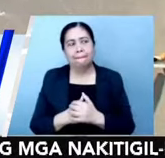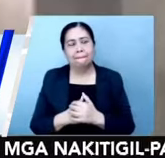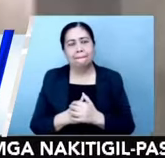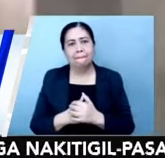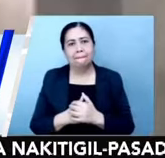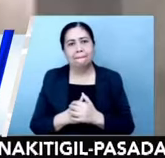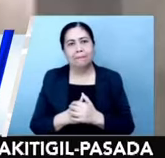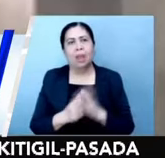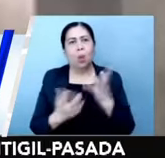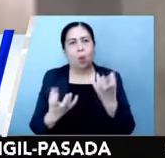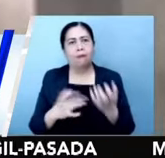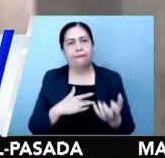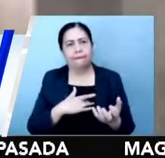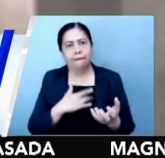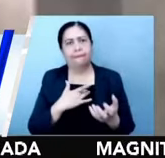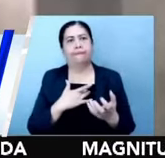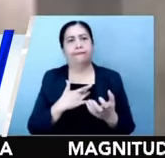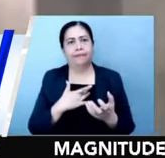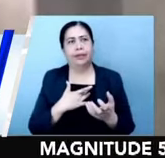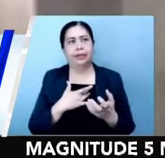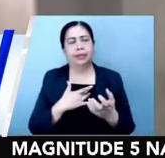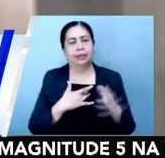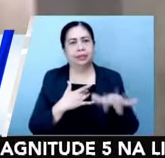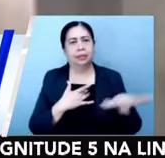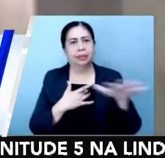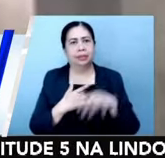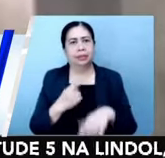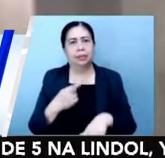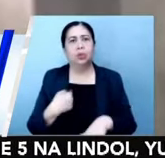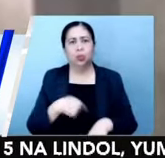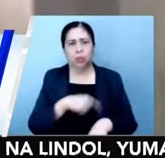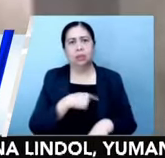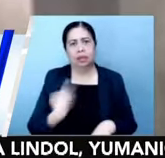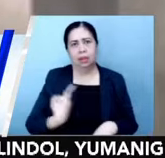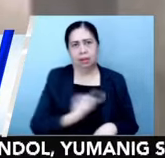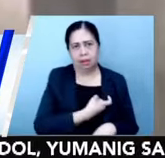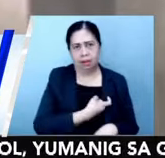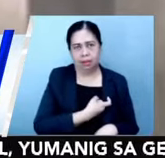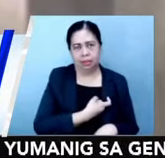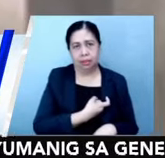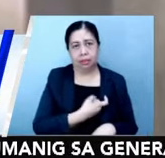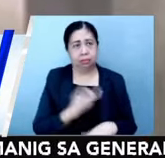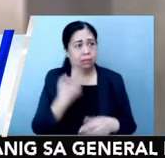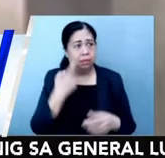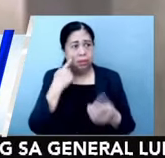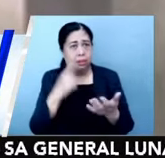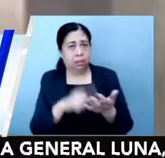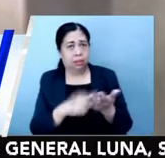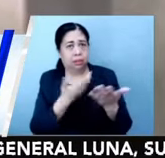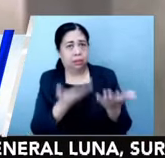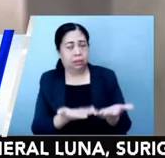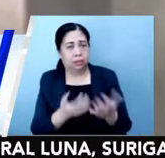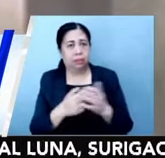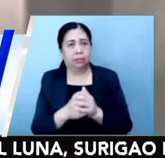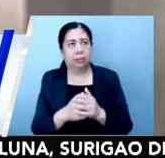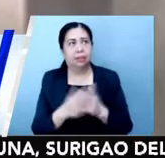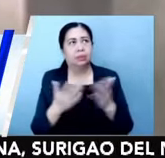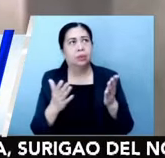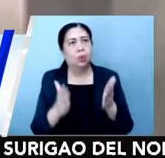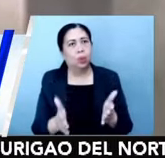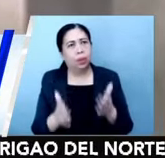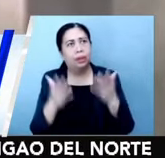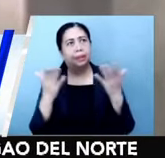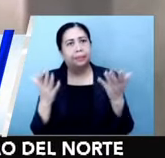naramdaman ng Estado na nasaktan kami. Recognition by itself is a form of